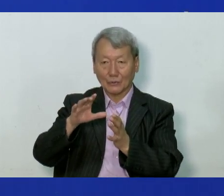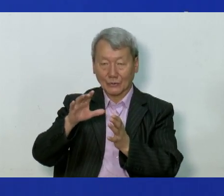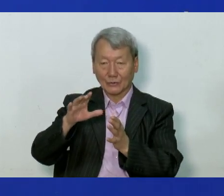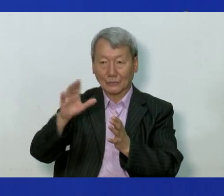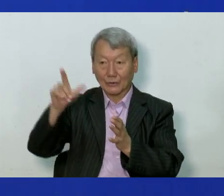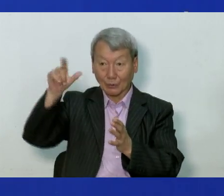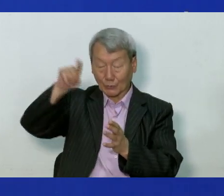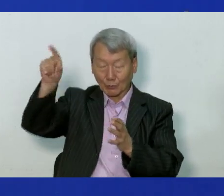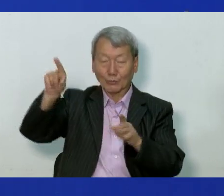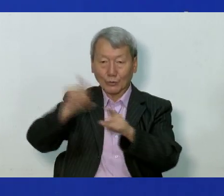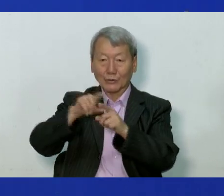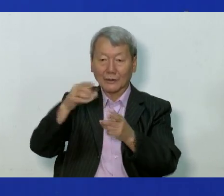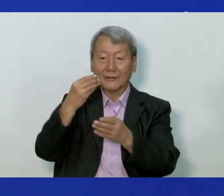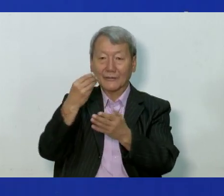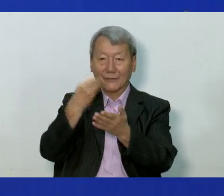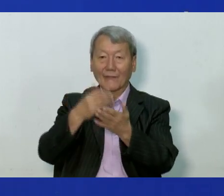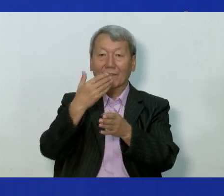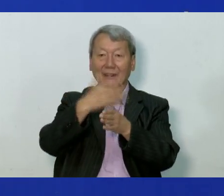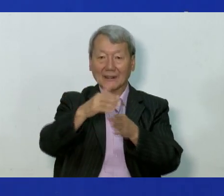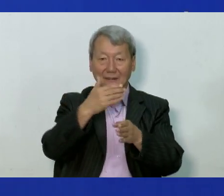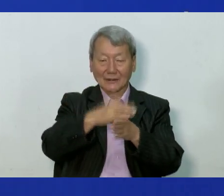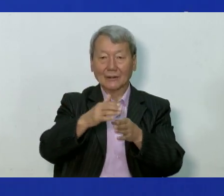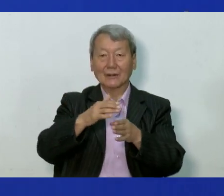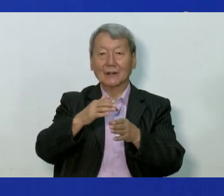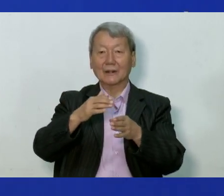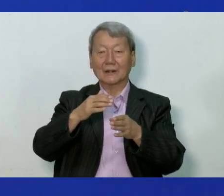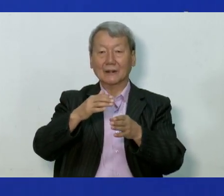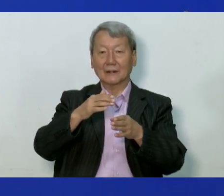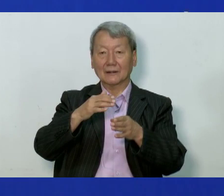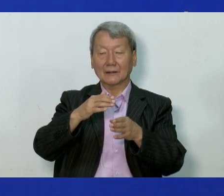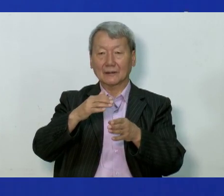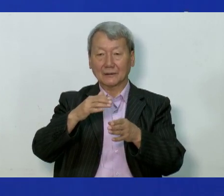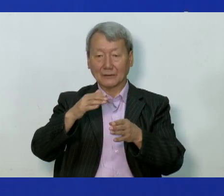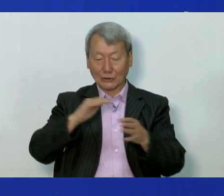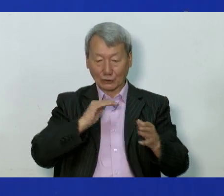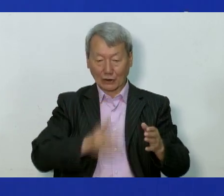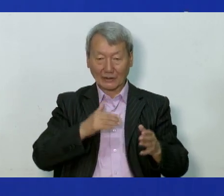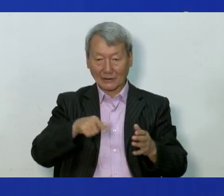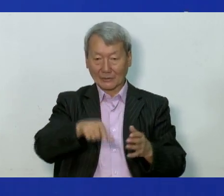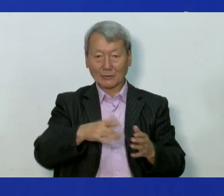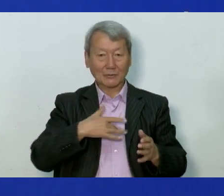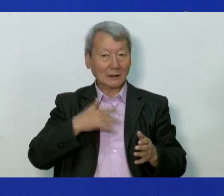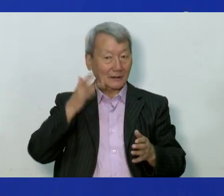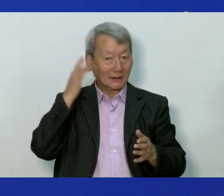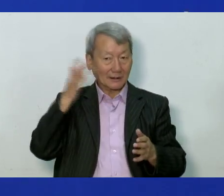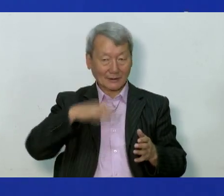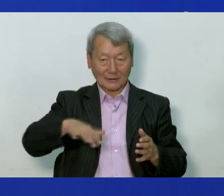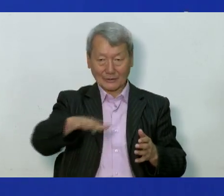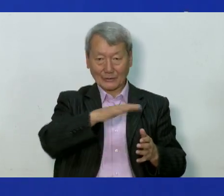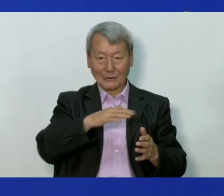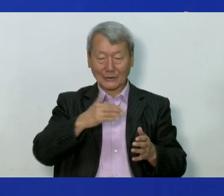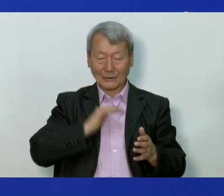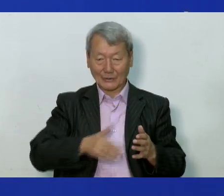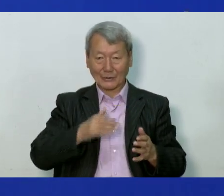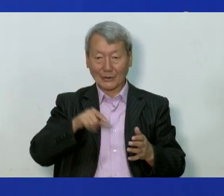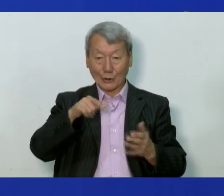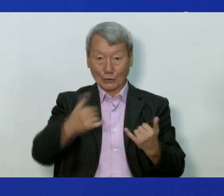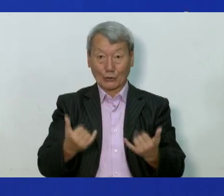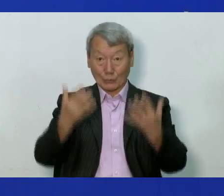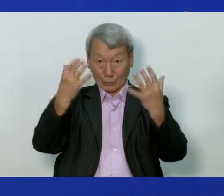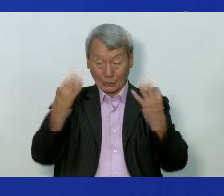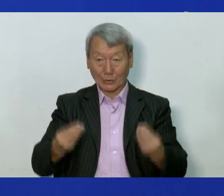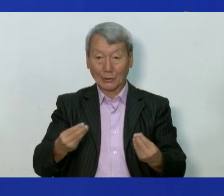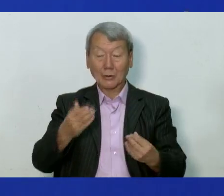который, через который также будет финансироваться значит, частный сектор. Вот на сегодня